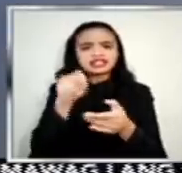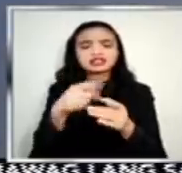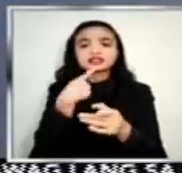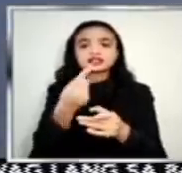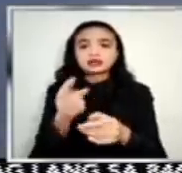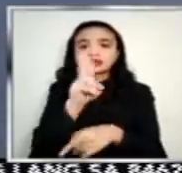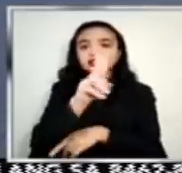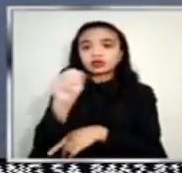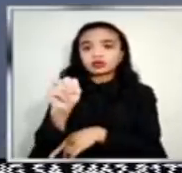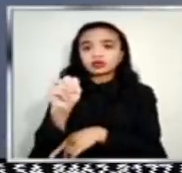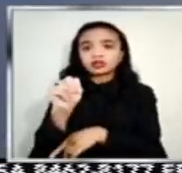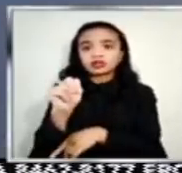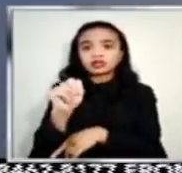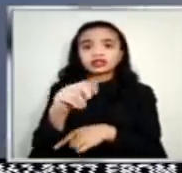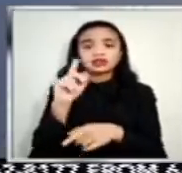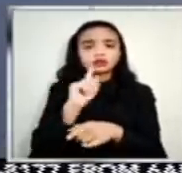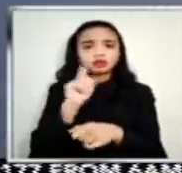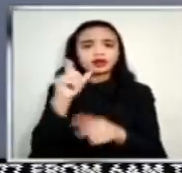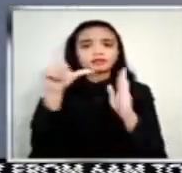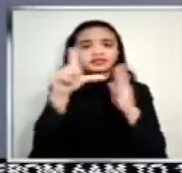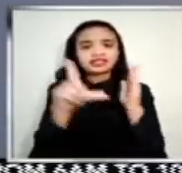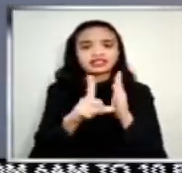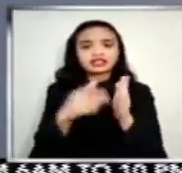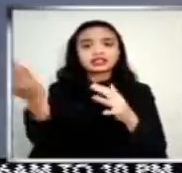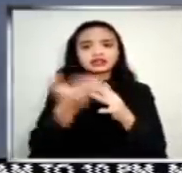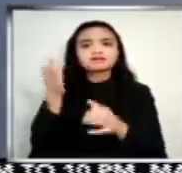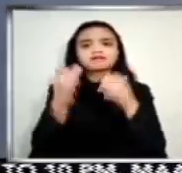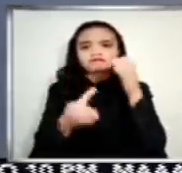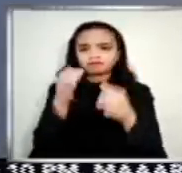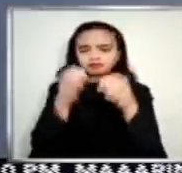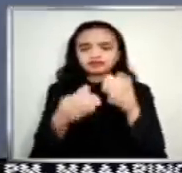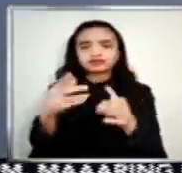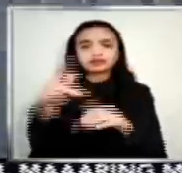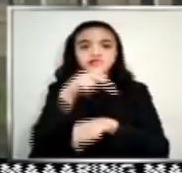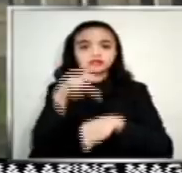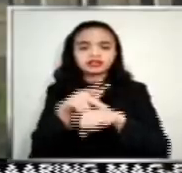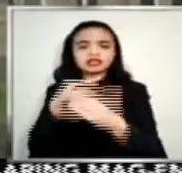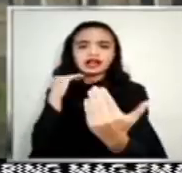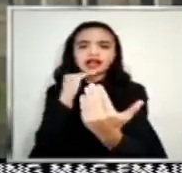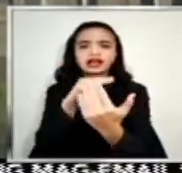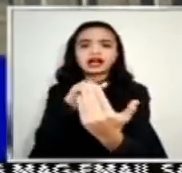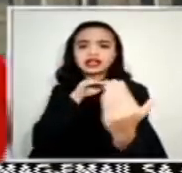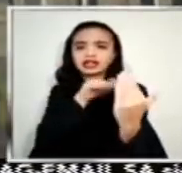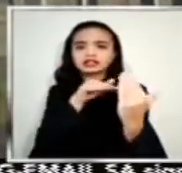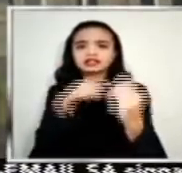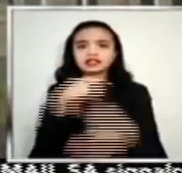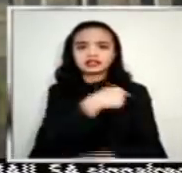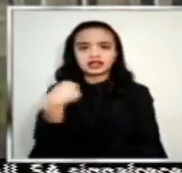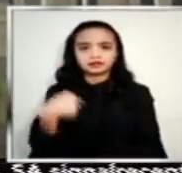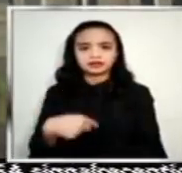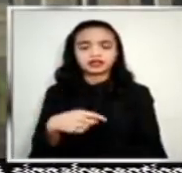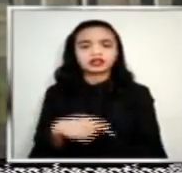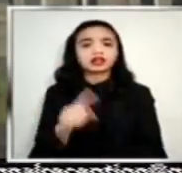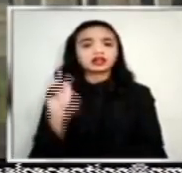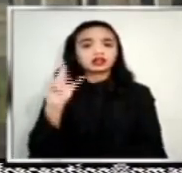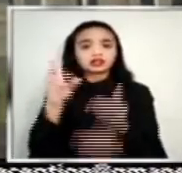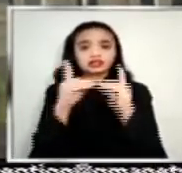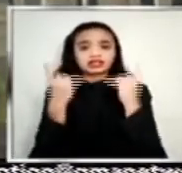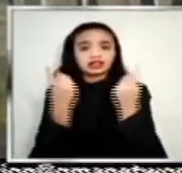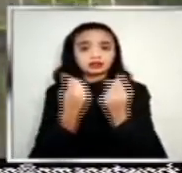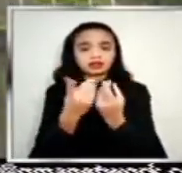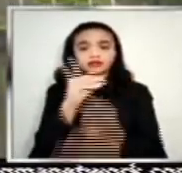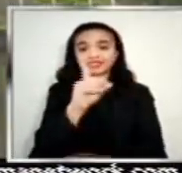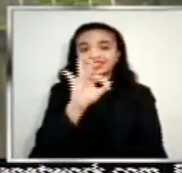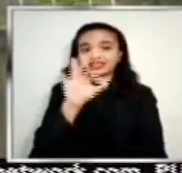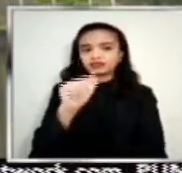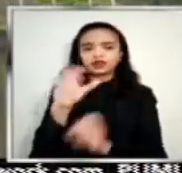Arbitral Tribunal ang kasong isinampa ng Pilipinas laban sa China. Ang ating Department of Foreign Affairs wala pang